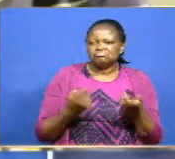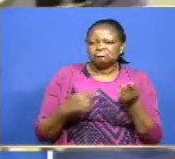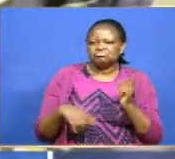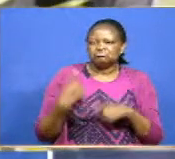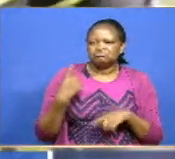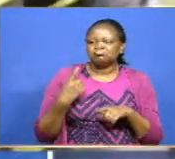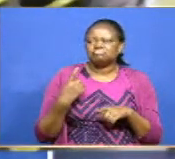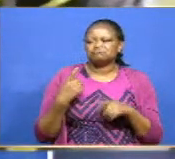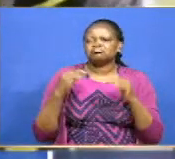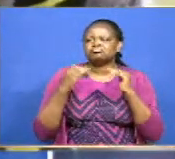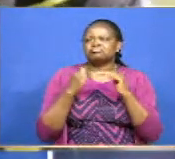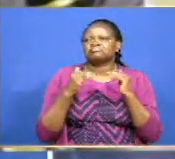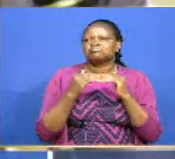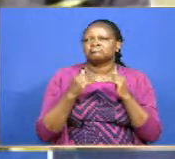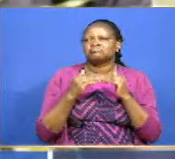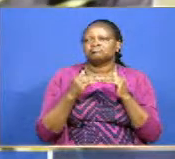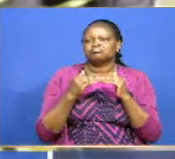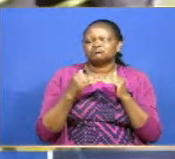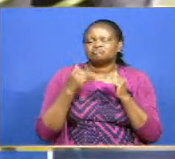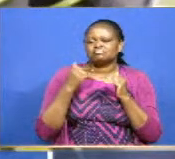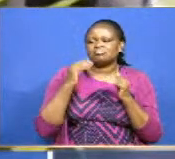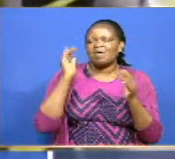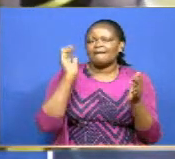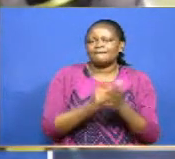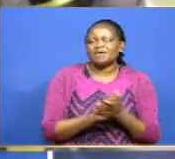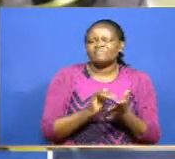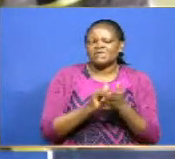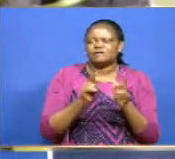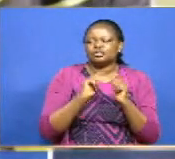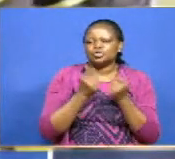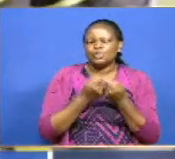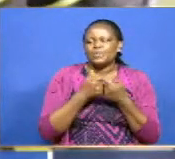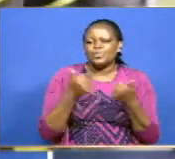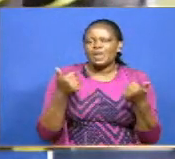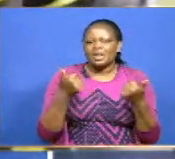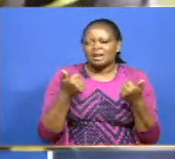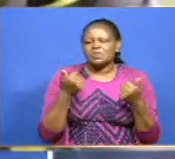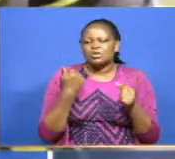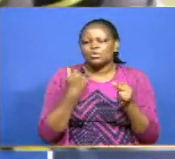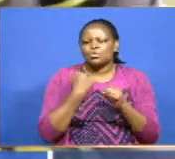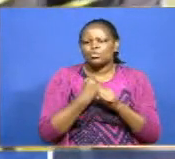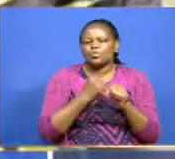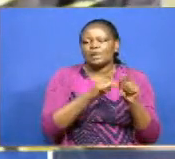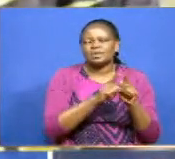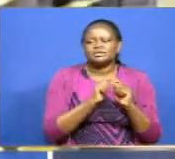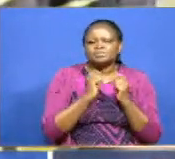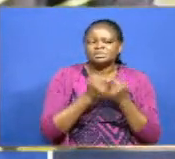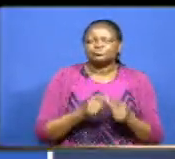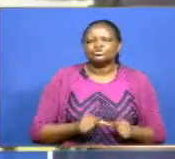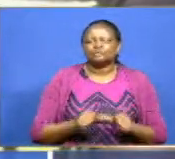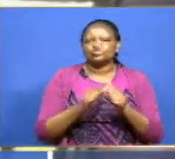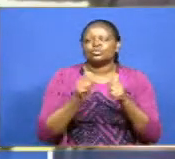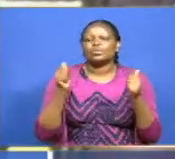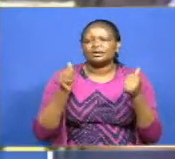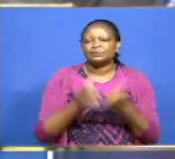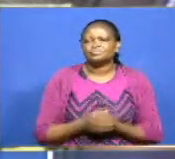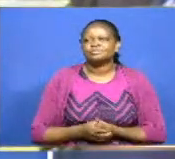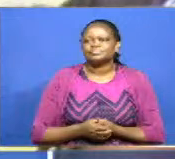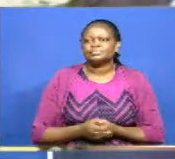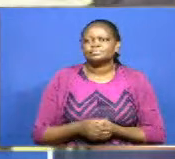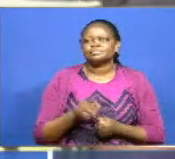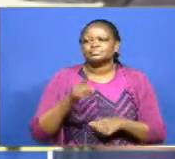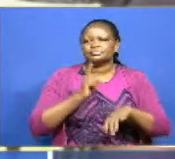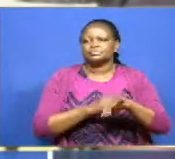tukadraw, tumeshinda. So na believe team iko poa, tunawakaza team na tunaendelea fit. This